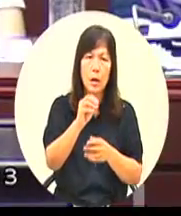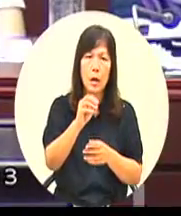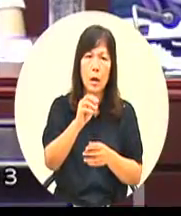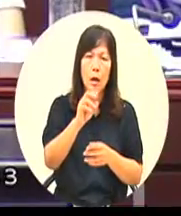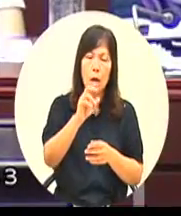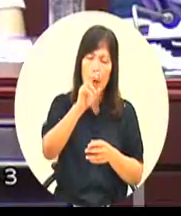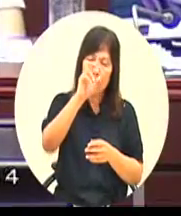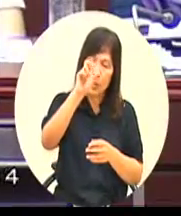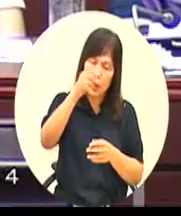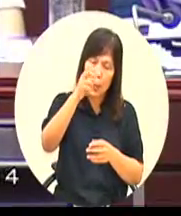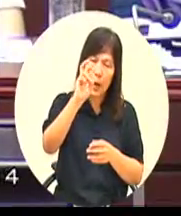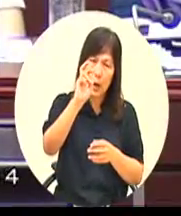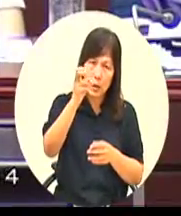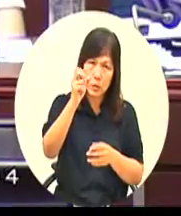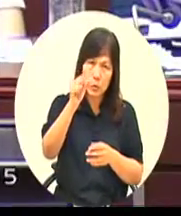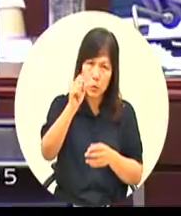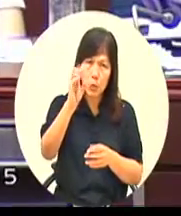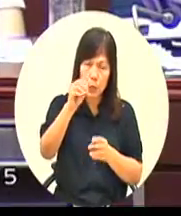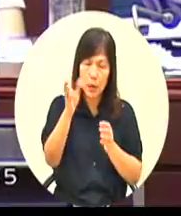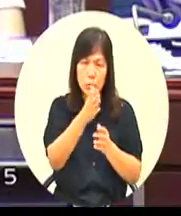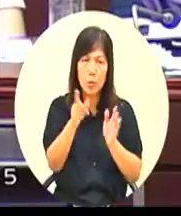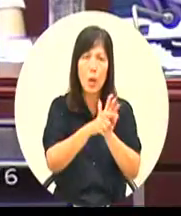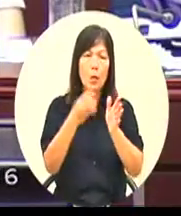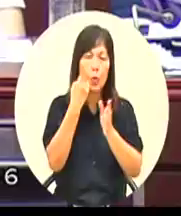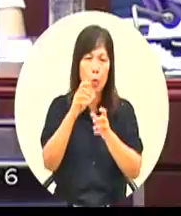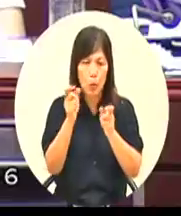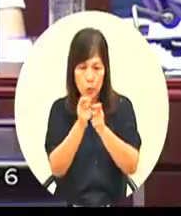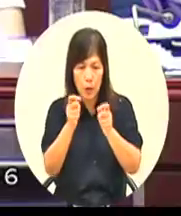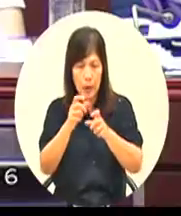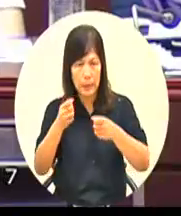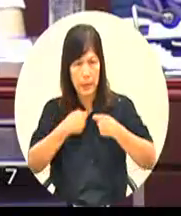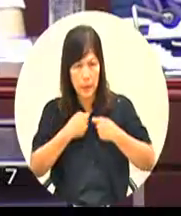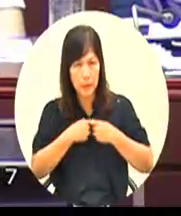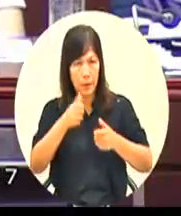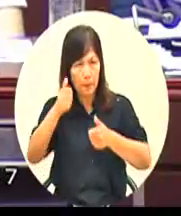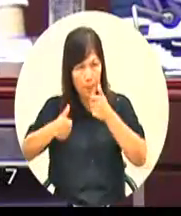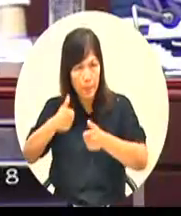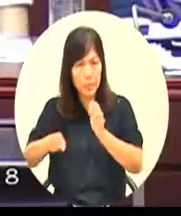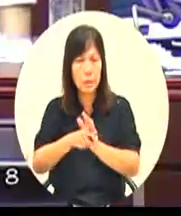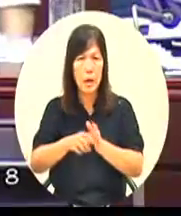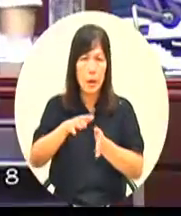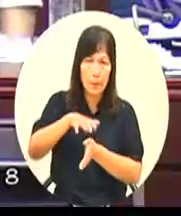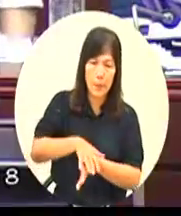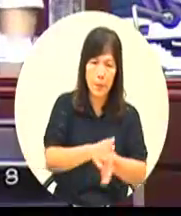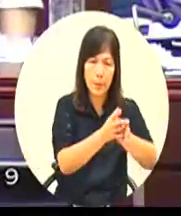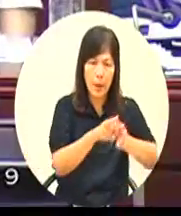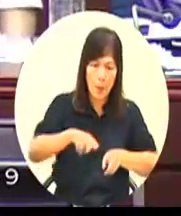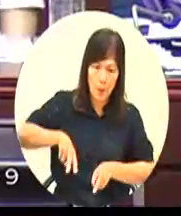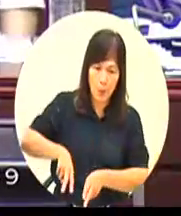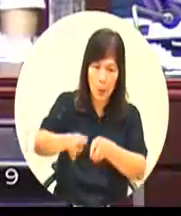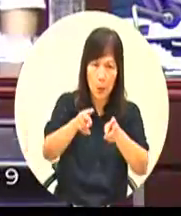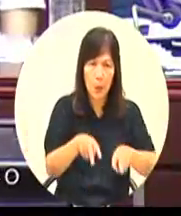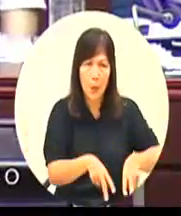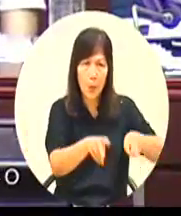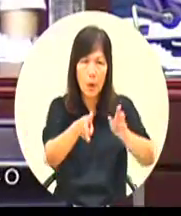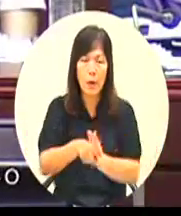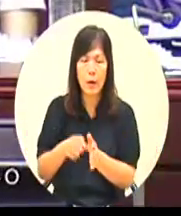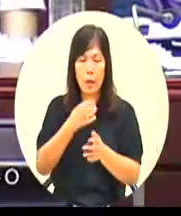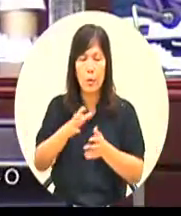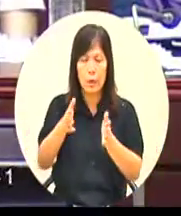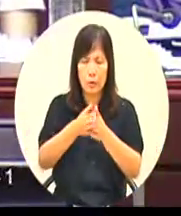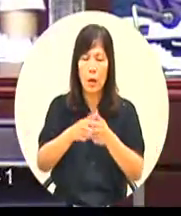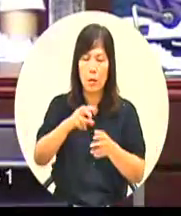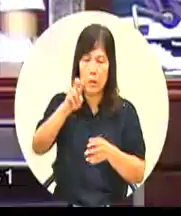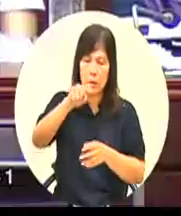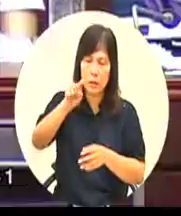525万的经费，但是如果要做短杆练习或者比赛还有并排溜冰的曲棍球场还需要